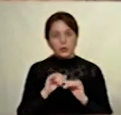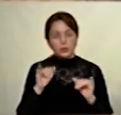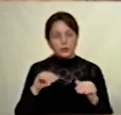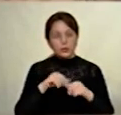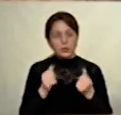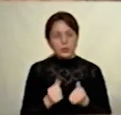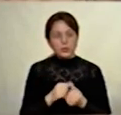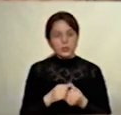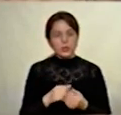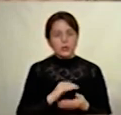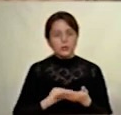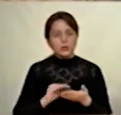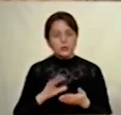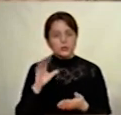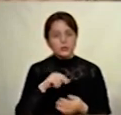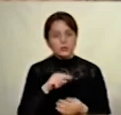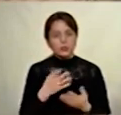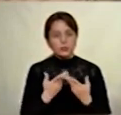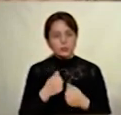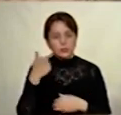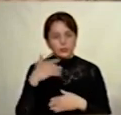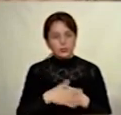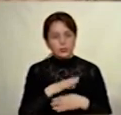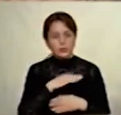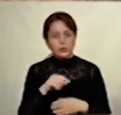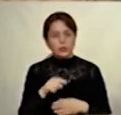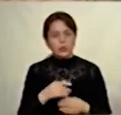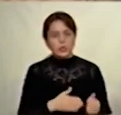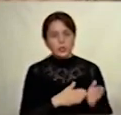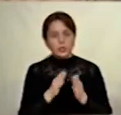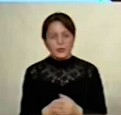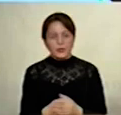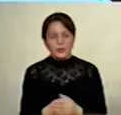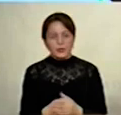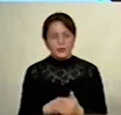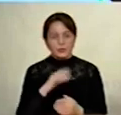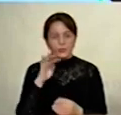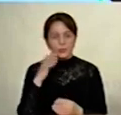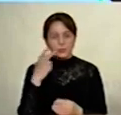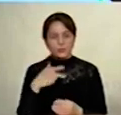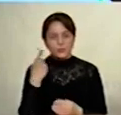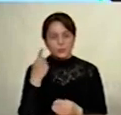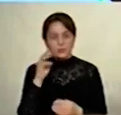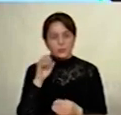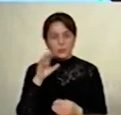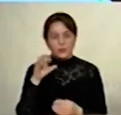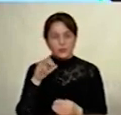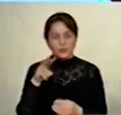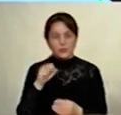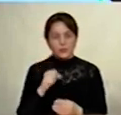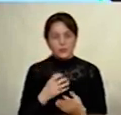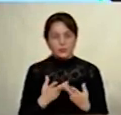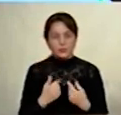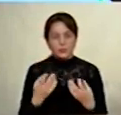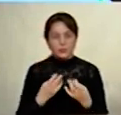va uni hisoblash tushunarlimi? Unday bo'lsa, keyingi masalaga o'tishimiz mumkin. 431-masala.